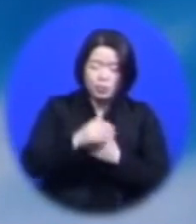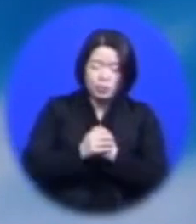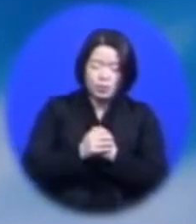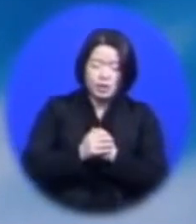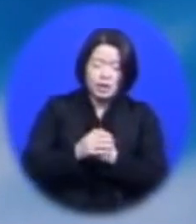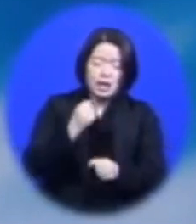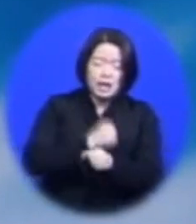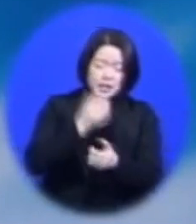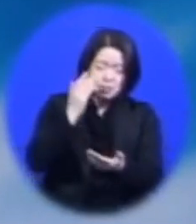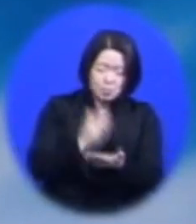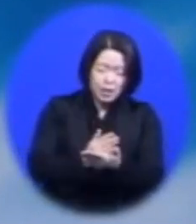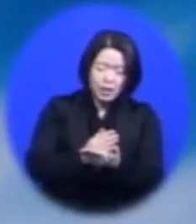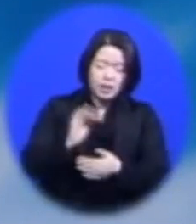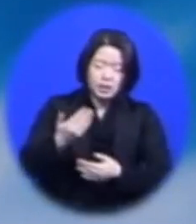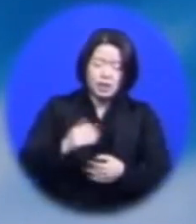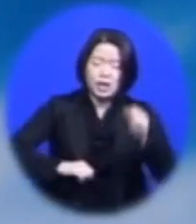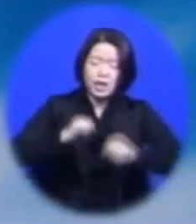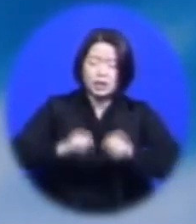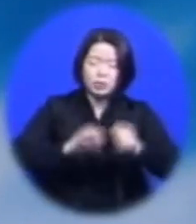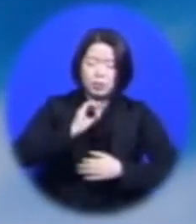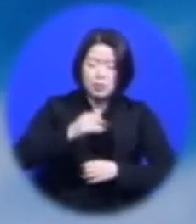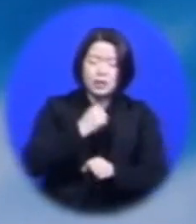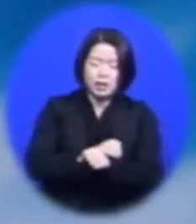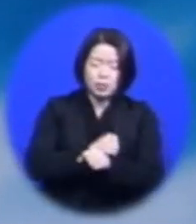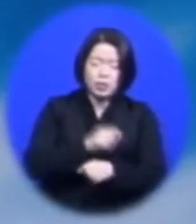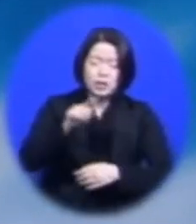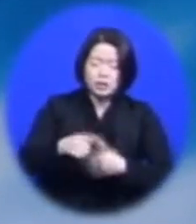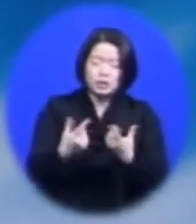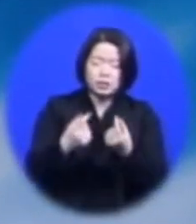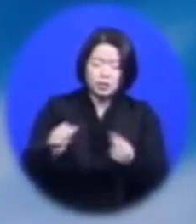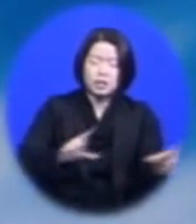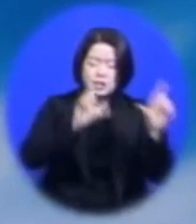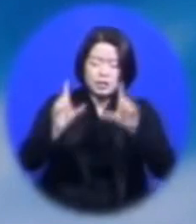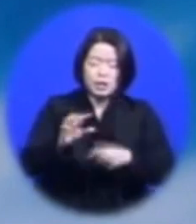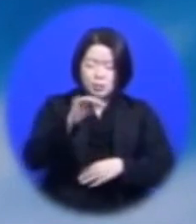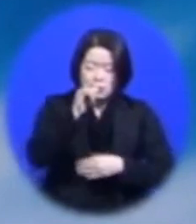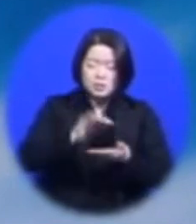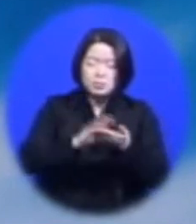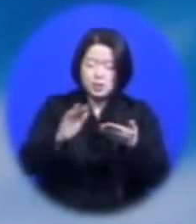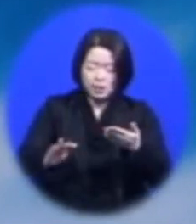하지 말아야 될 행동만 하고 그렇게 삽니다. 하나님,